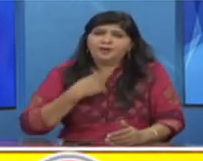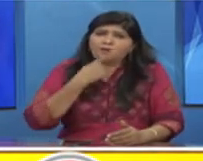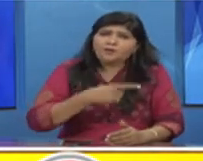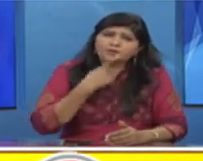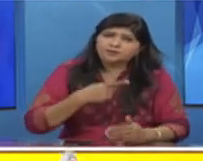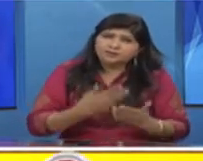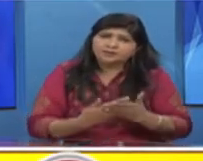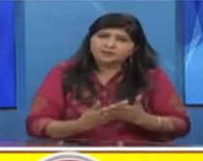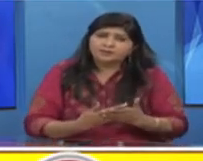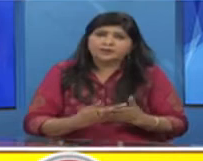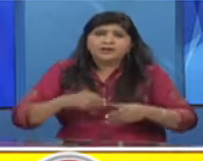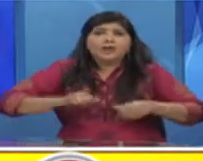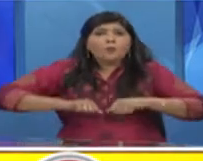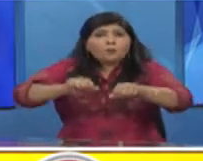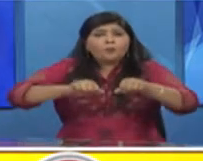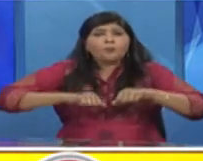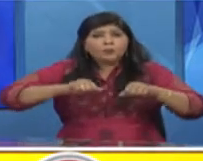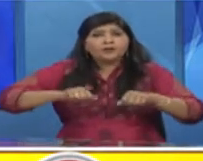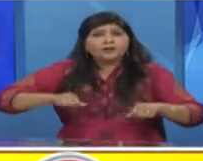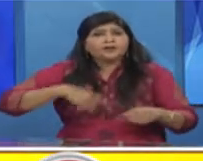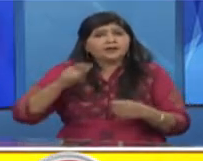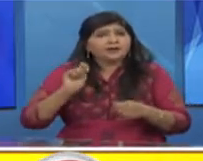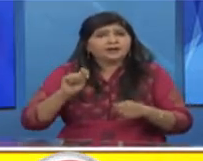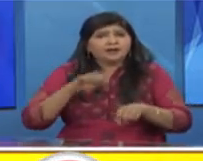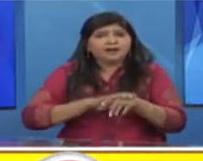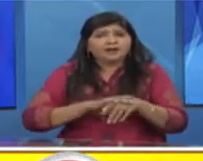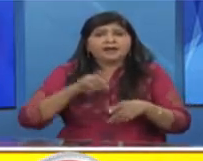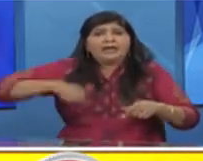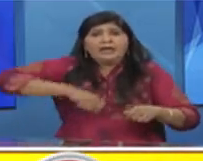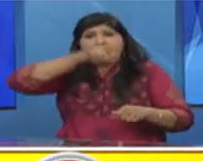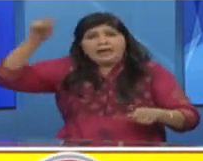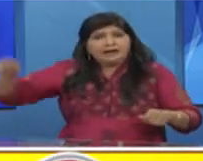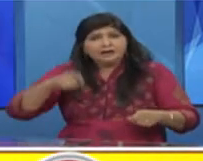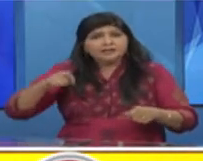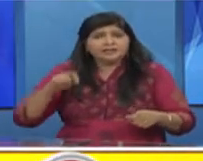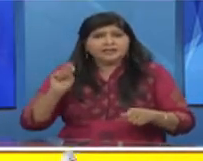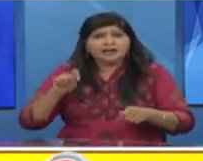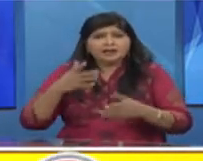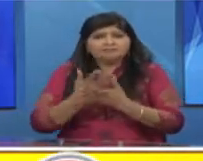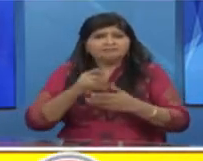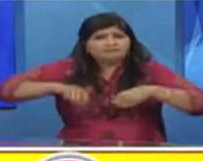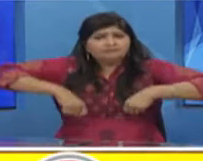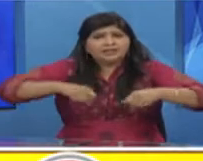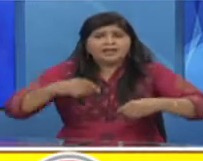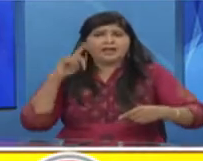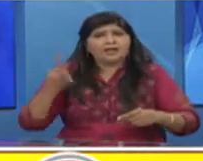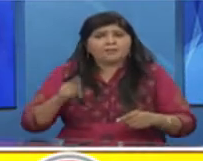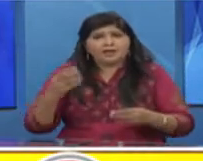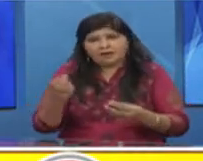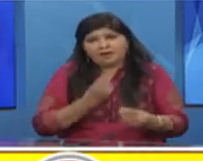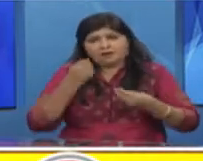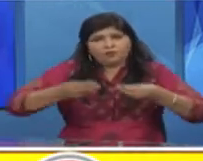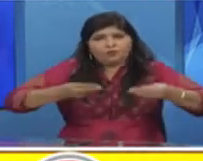है कि हमारे बुनकरों के हाथ से बना हुआ, हमारे खादी वालों के हाथ से बना हुआ कुछ न कुछ तो हमें खरीदना